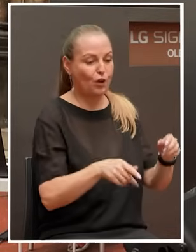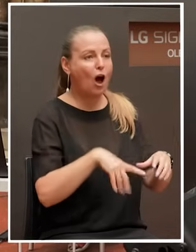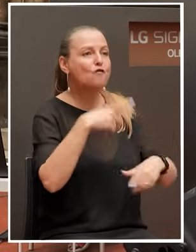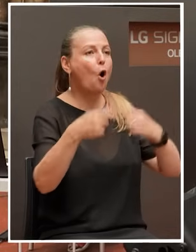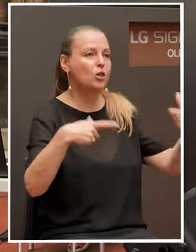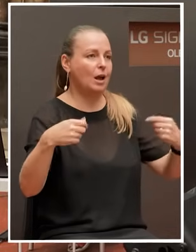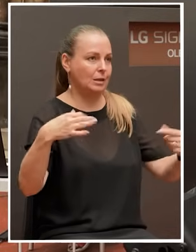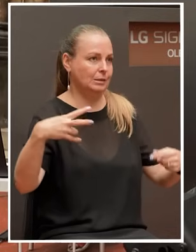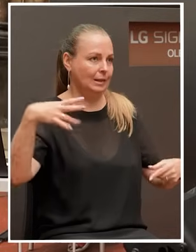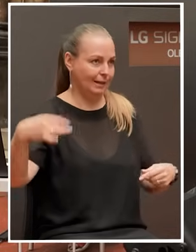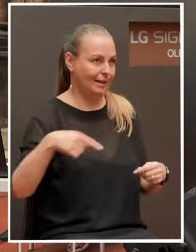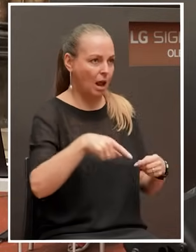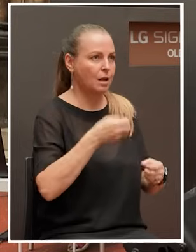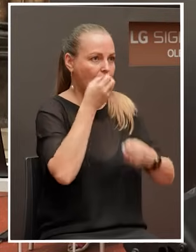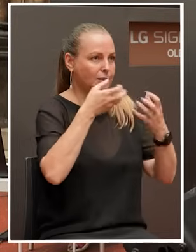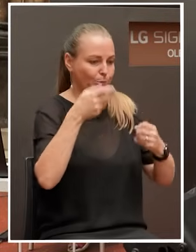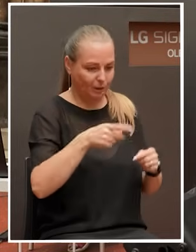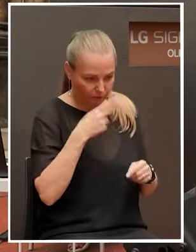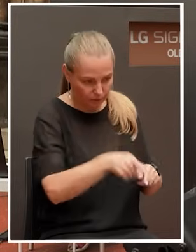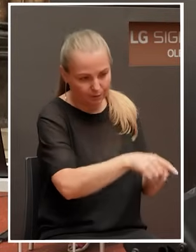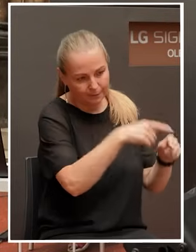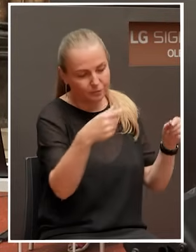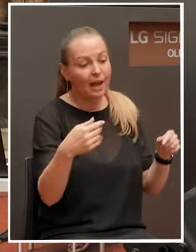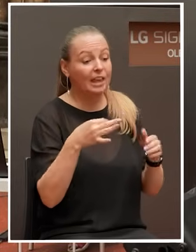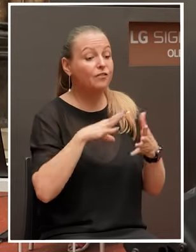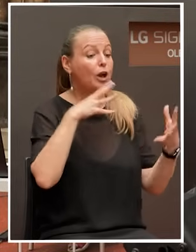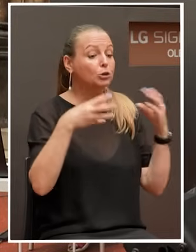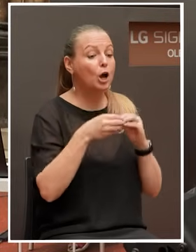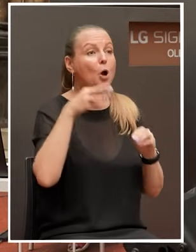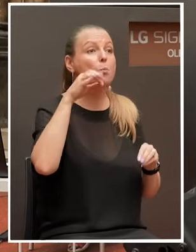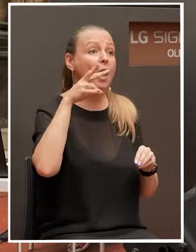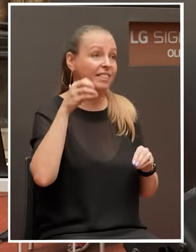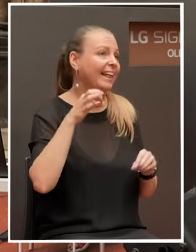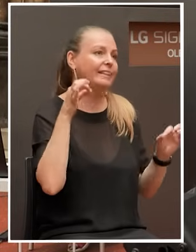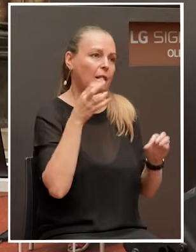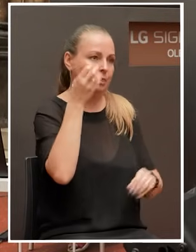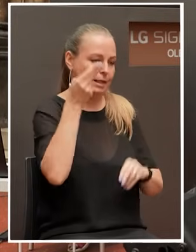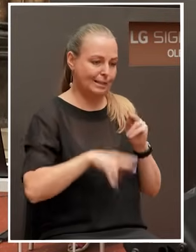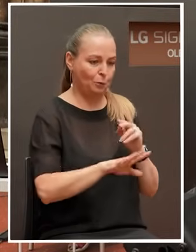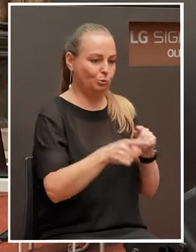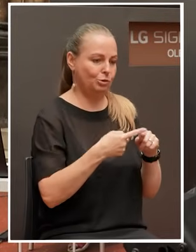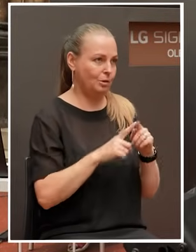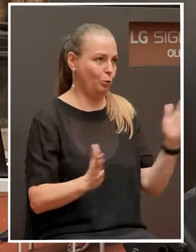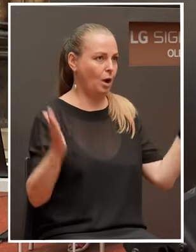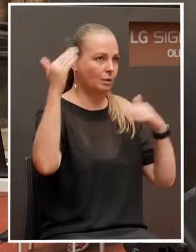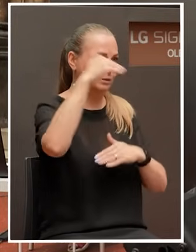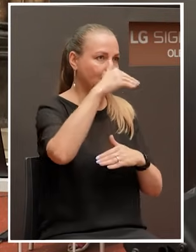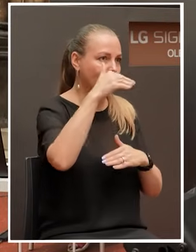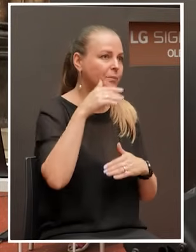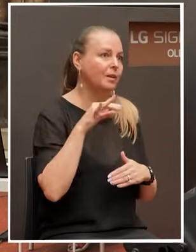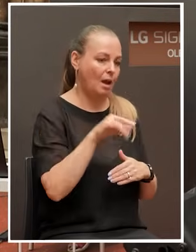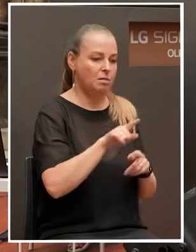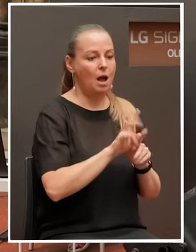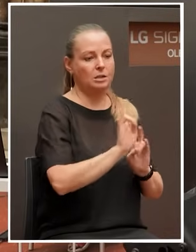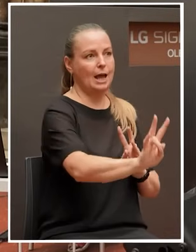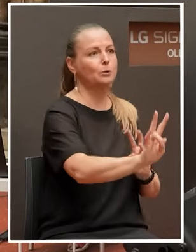здесь занимают 3/4 картины. В результате Моне никогда не заканчивает вот эту вещь. И она остается